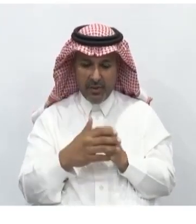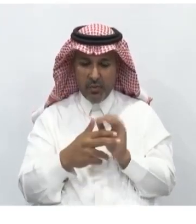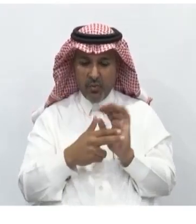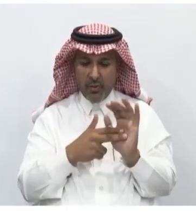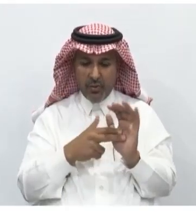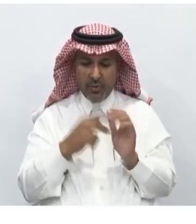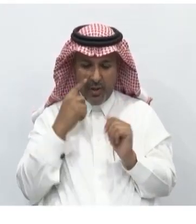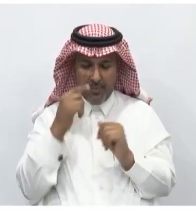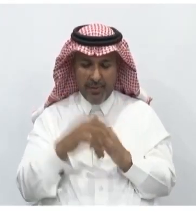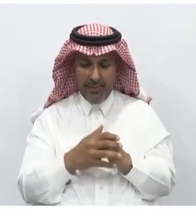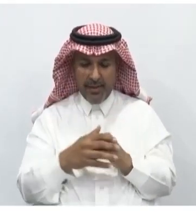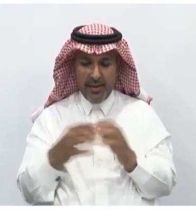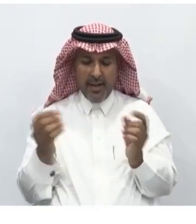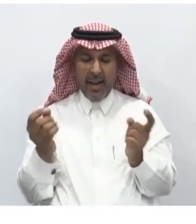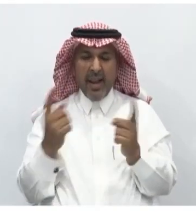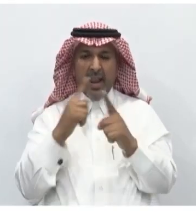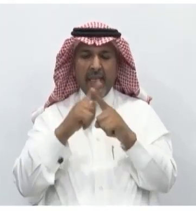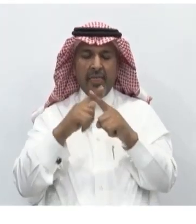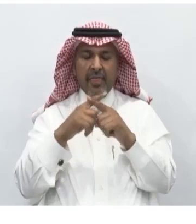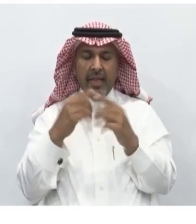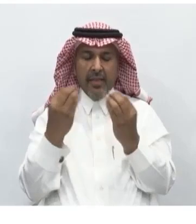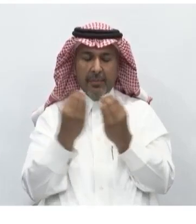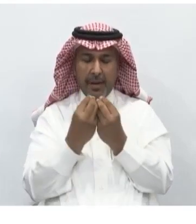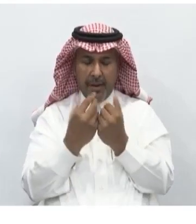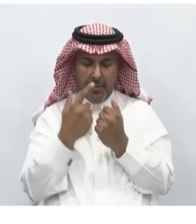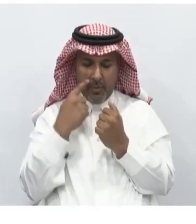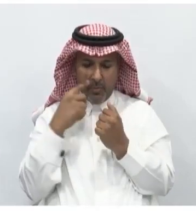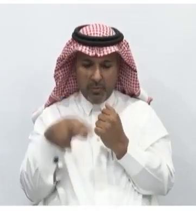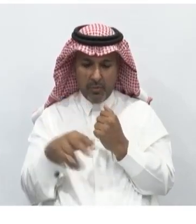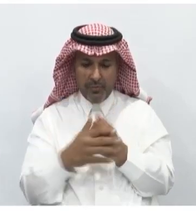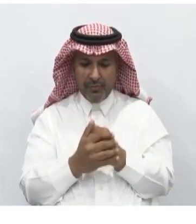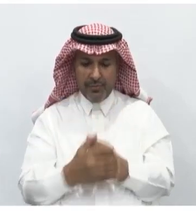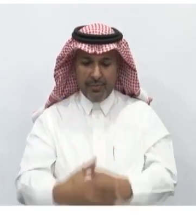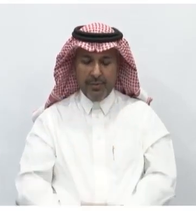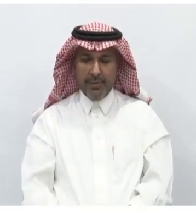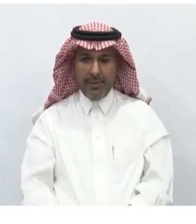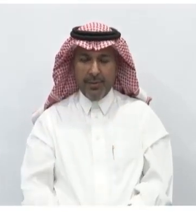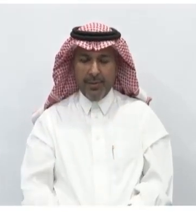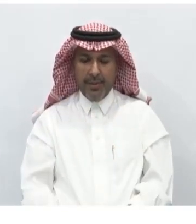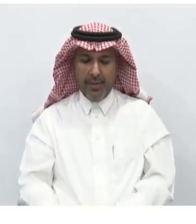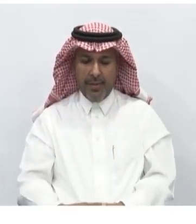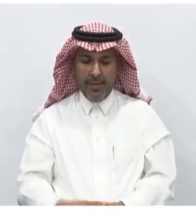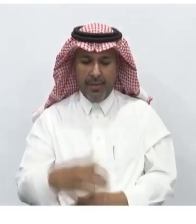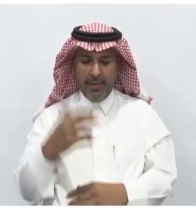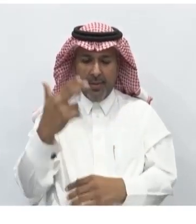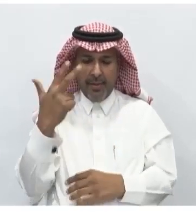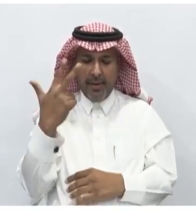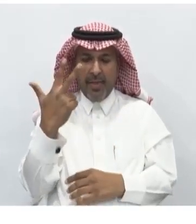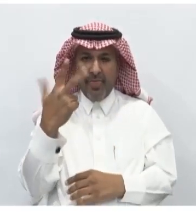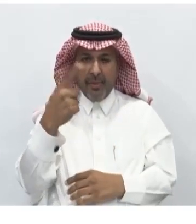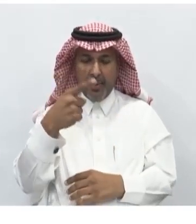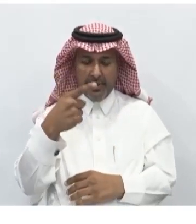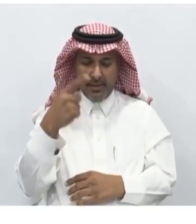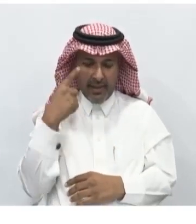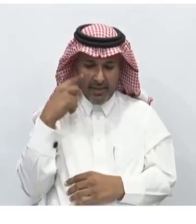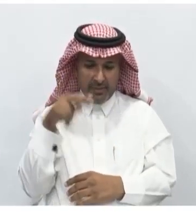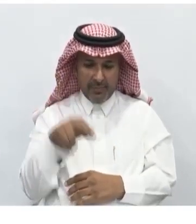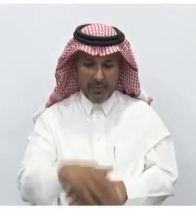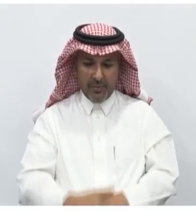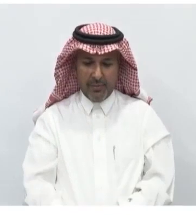16. نقوم بالضرب في هذا بين القوسين ثم نجمعها بالـ 16 يعطيني الـ 18 مثل ما هو